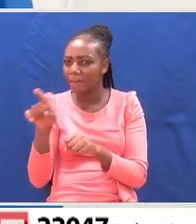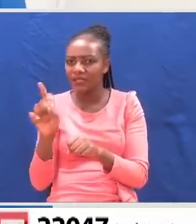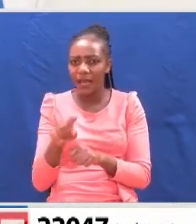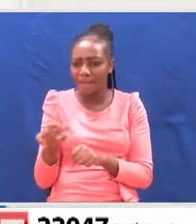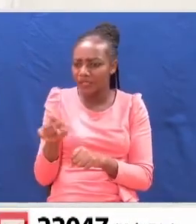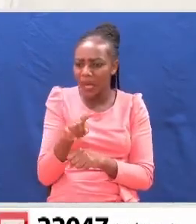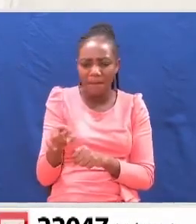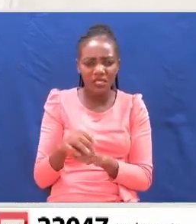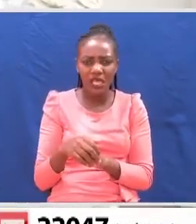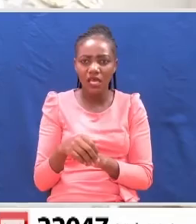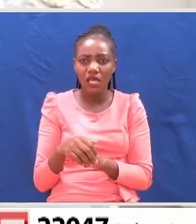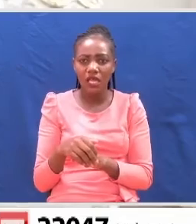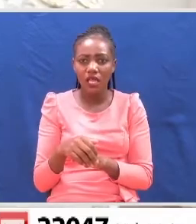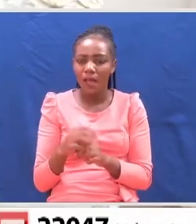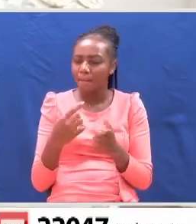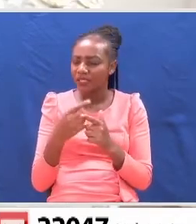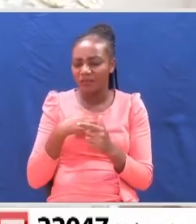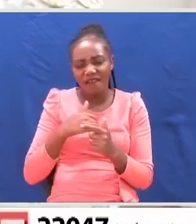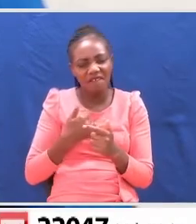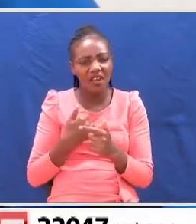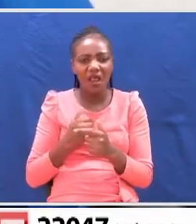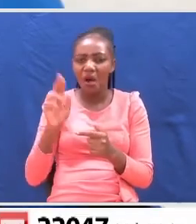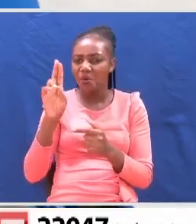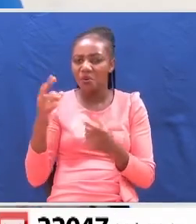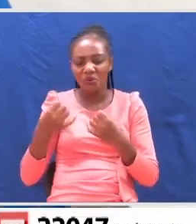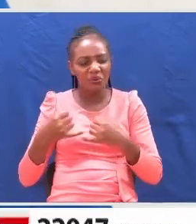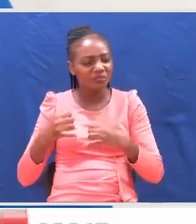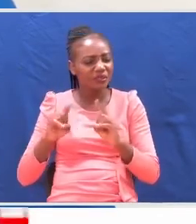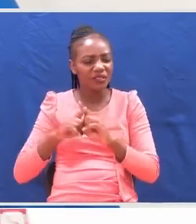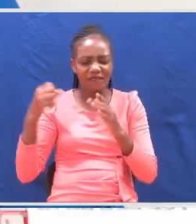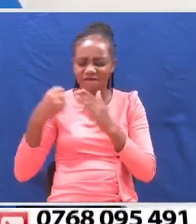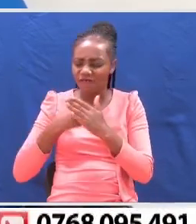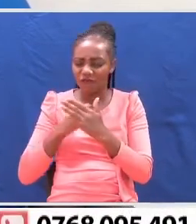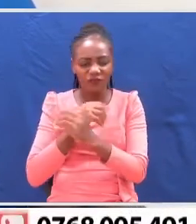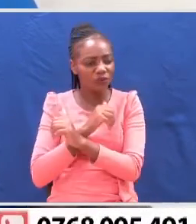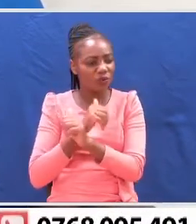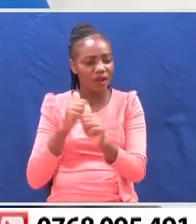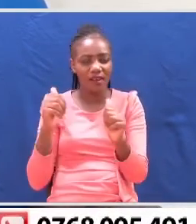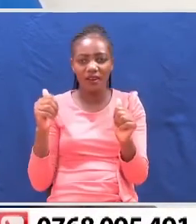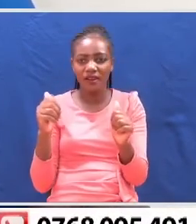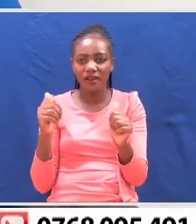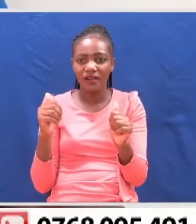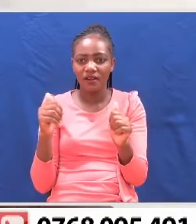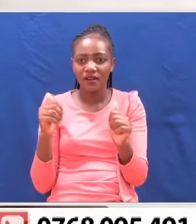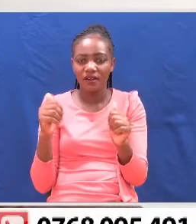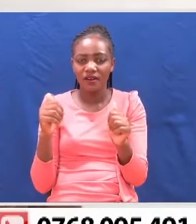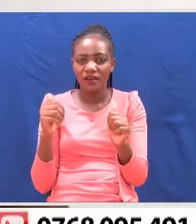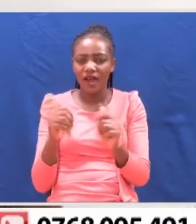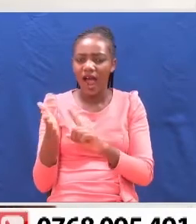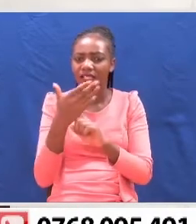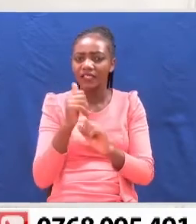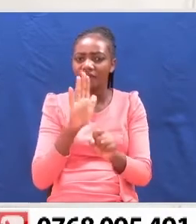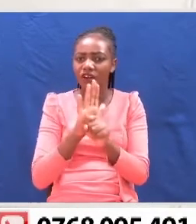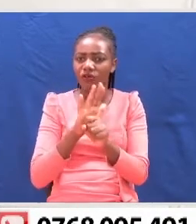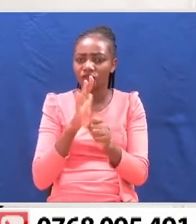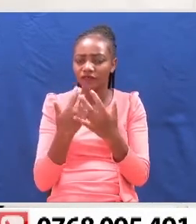ni kubwa na utapata umepata miss. Kwa hivyo mimi nafikiria amejaribu masuala mengi, pengine haiwezi